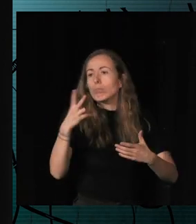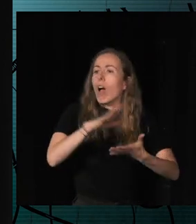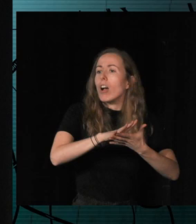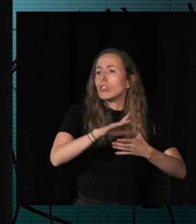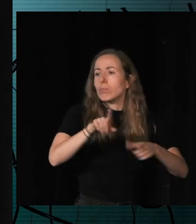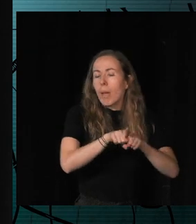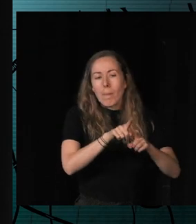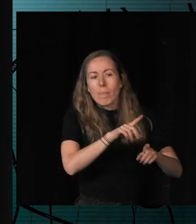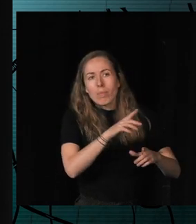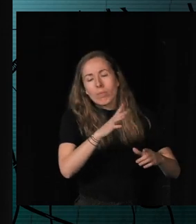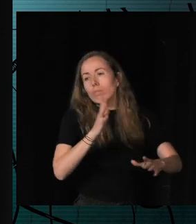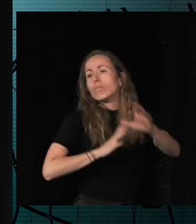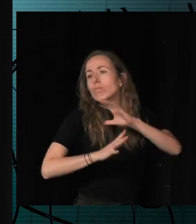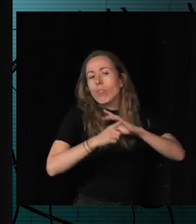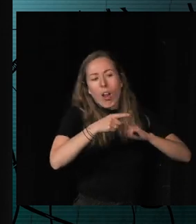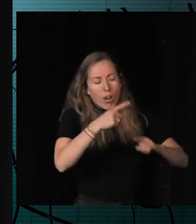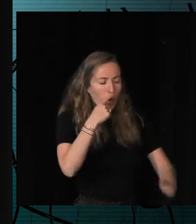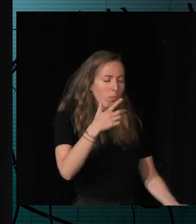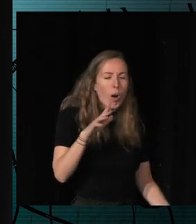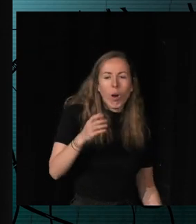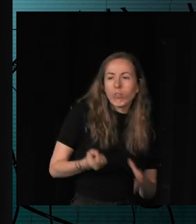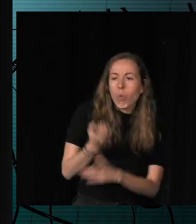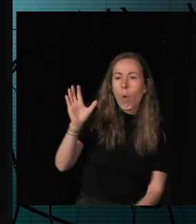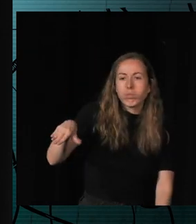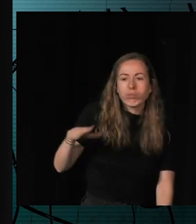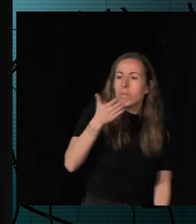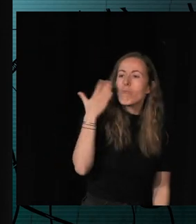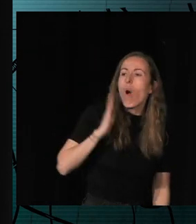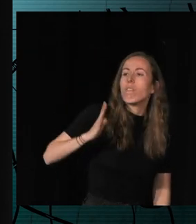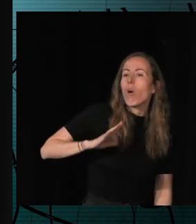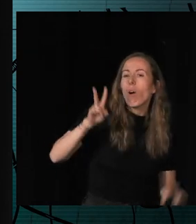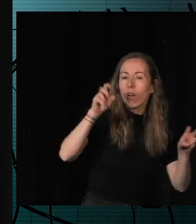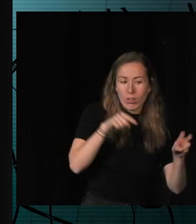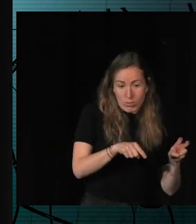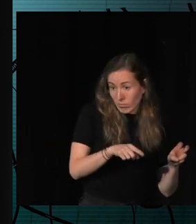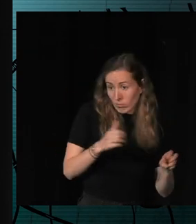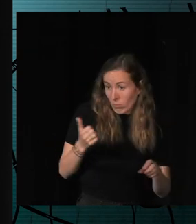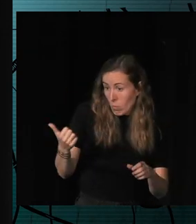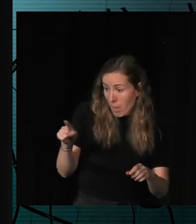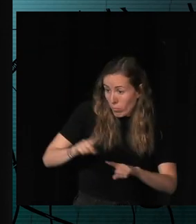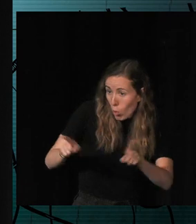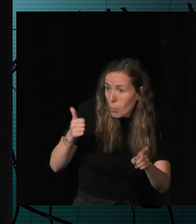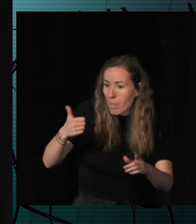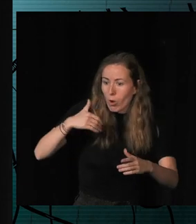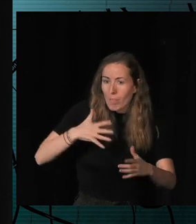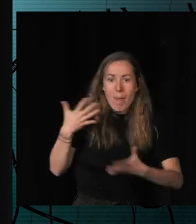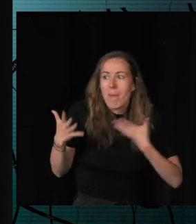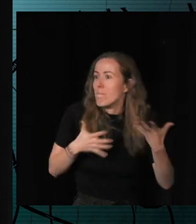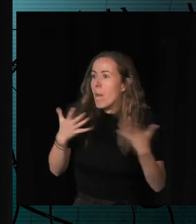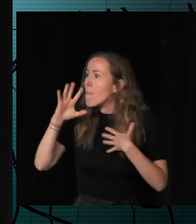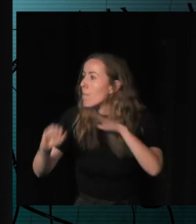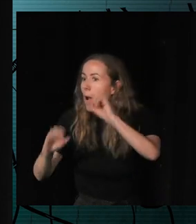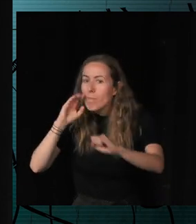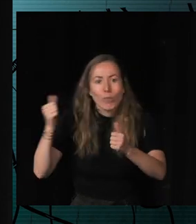peuvent avoir des fois et qui qui m'agace assez vite et c'est vrai qu'il a ce côté toujours passionné il trouve qu'il y a toujours plein de trucs bien dans ce qui se fait aujourd'hui